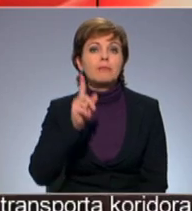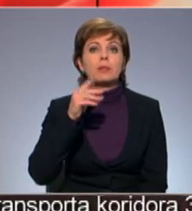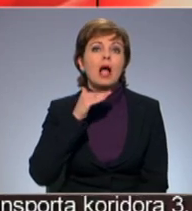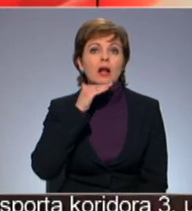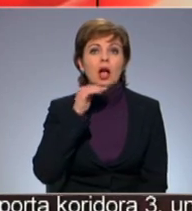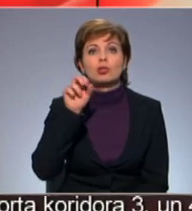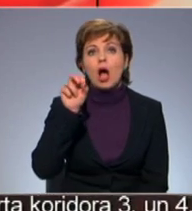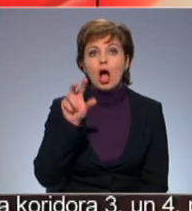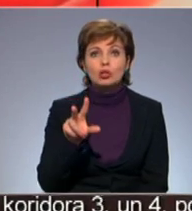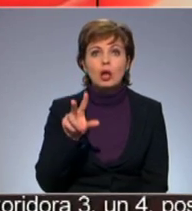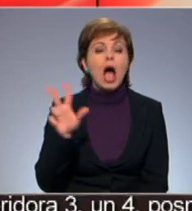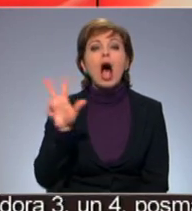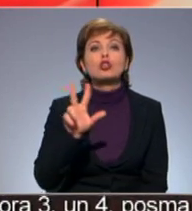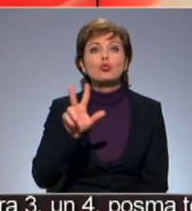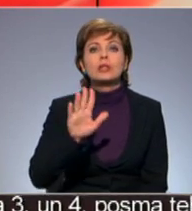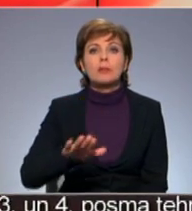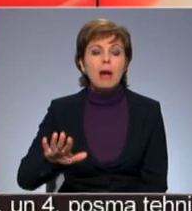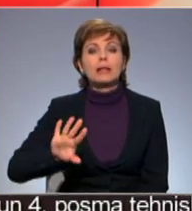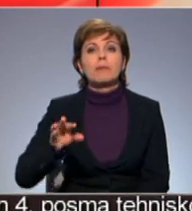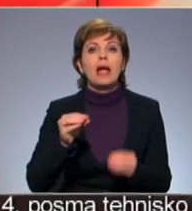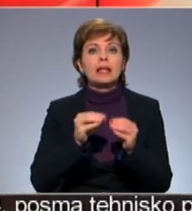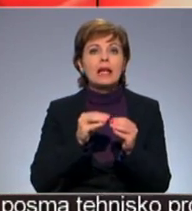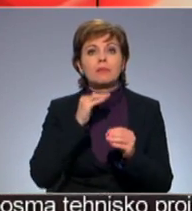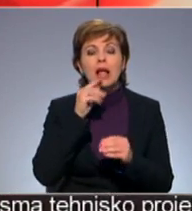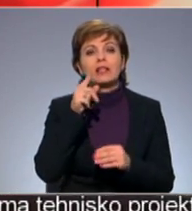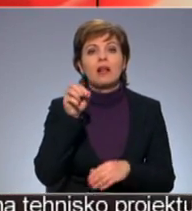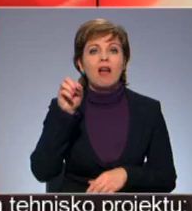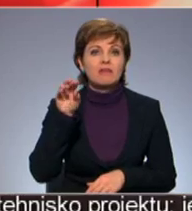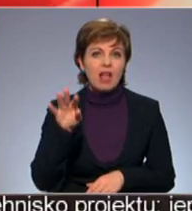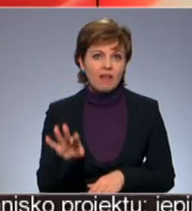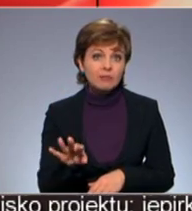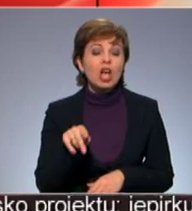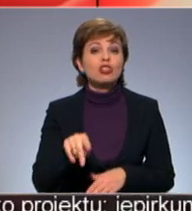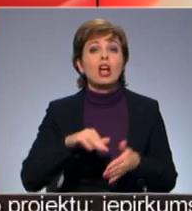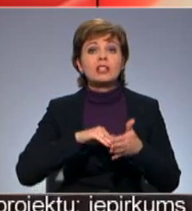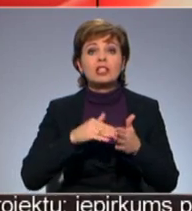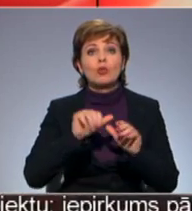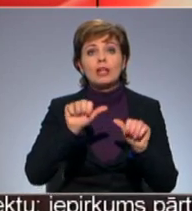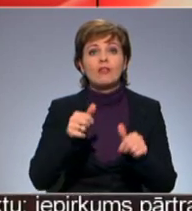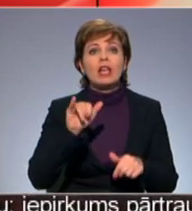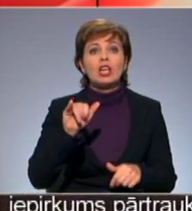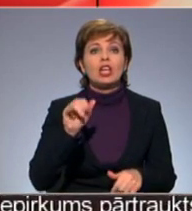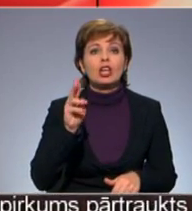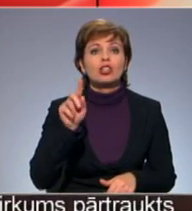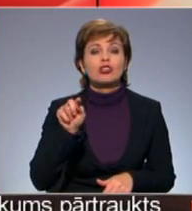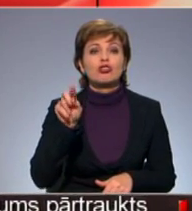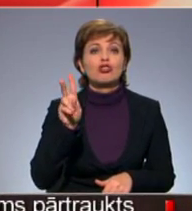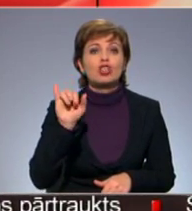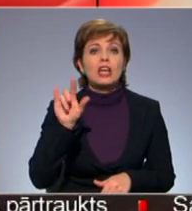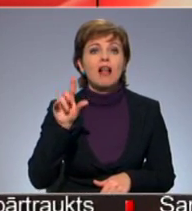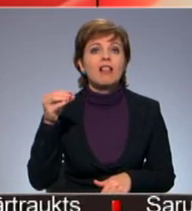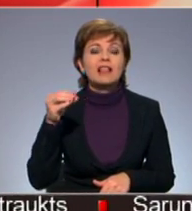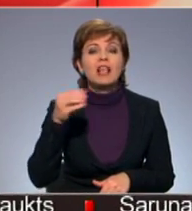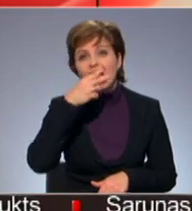Pirmajā klasē 80 bērnu, bet 10. klasē tikai 19. Šāda situācija izveidojusies Ikšķils vidusskolā.